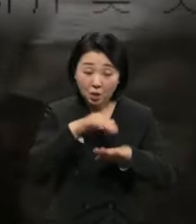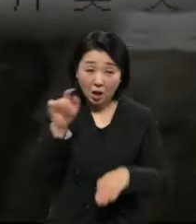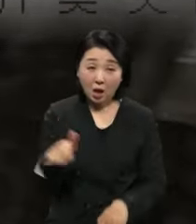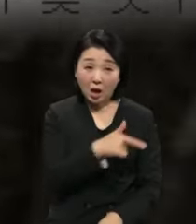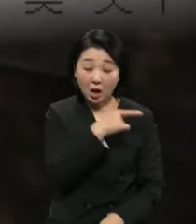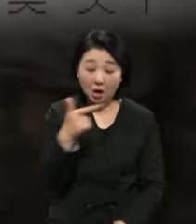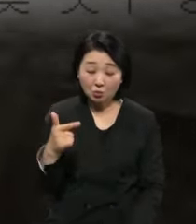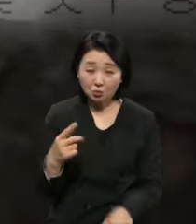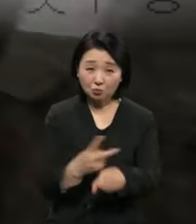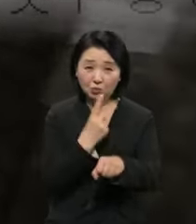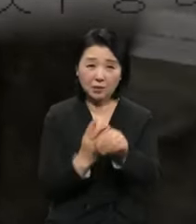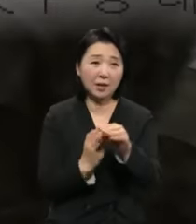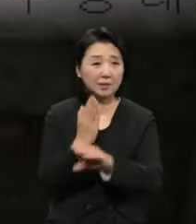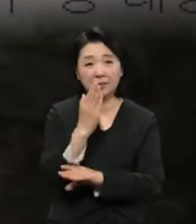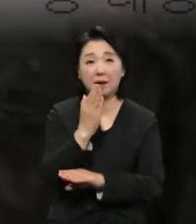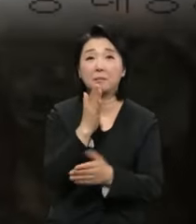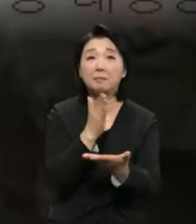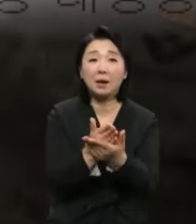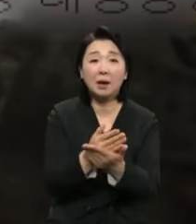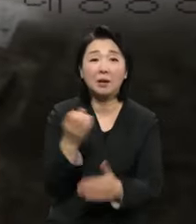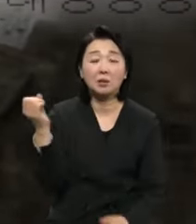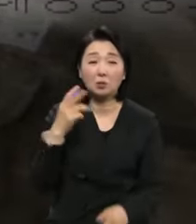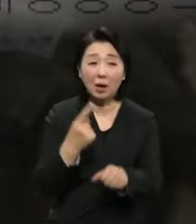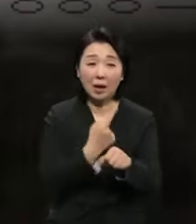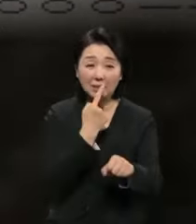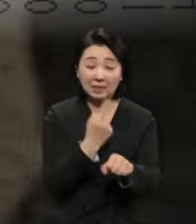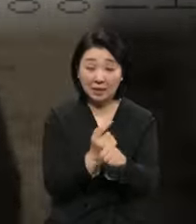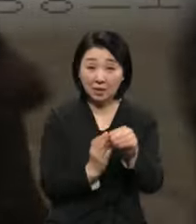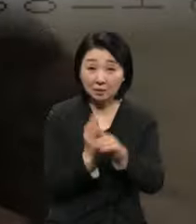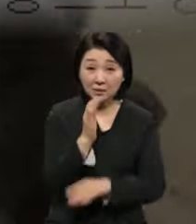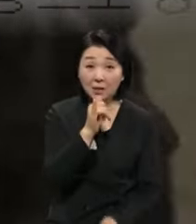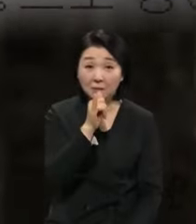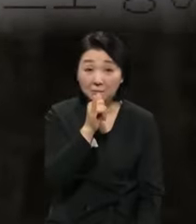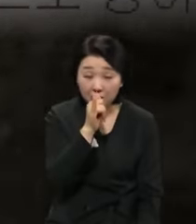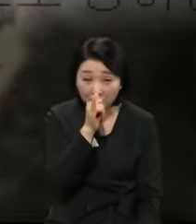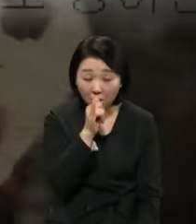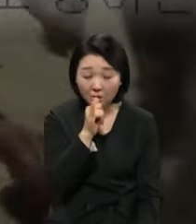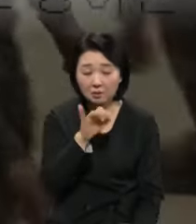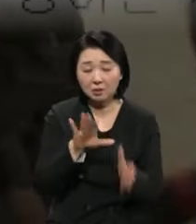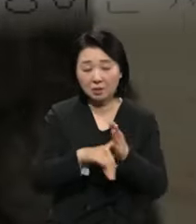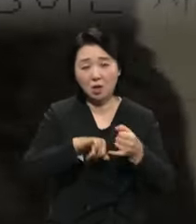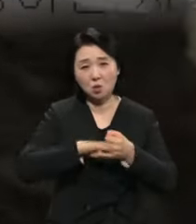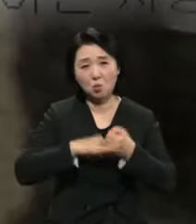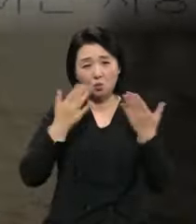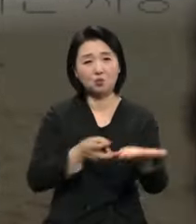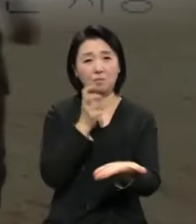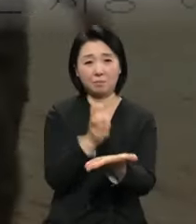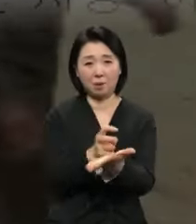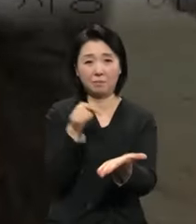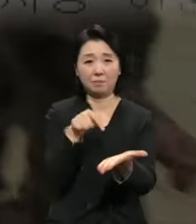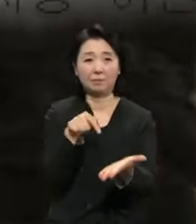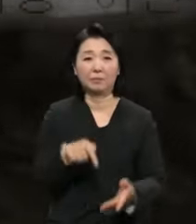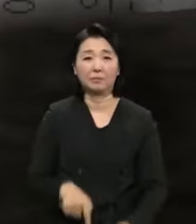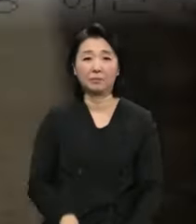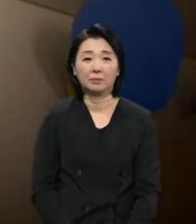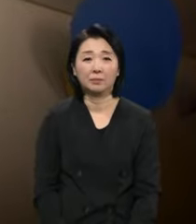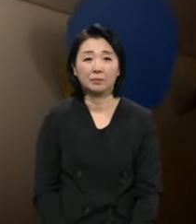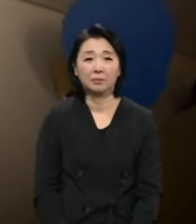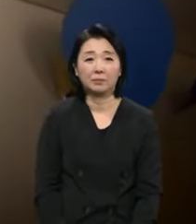최대 2시간을 넘길 수 없고 1시간이 넘어가면 반드시 휴식 시간을 주도록 법에도